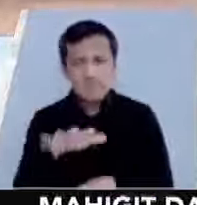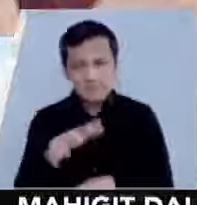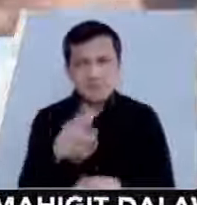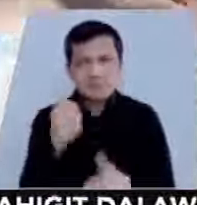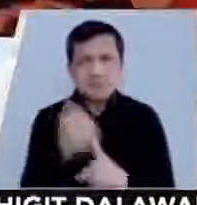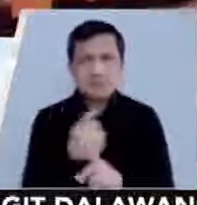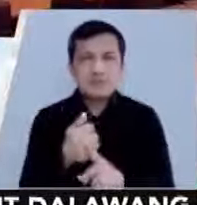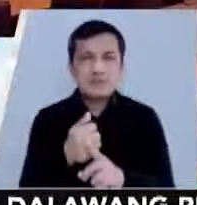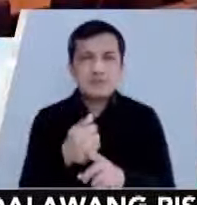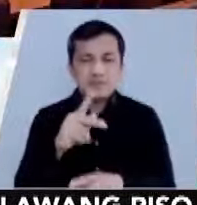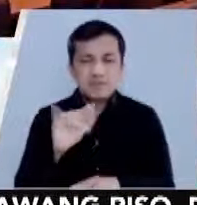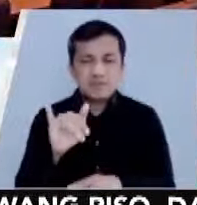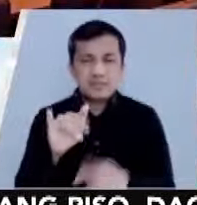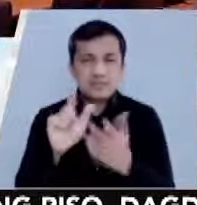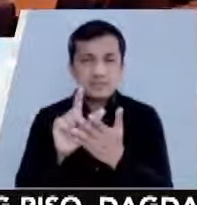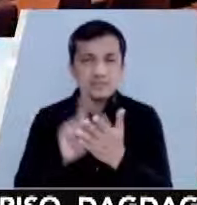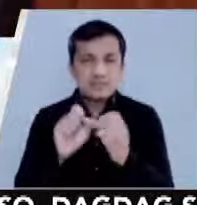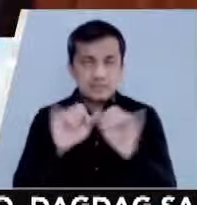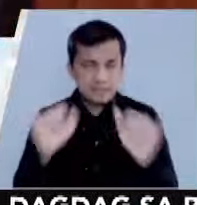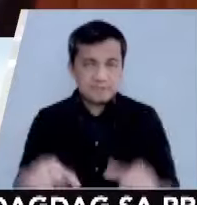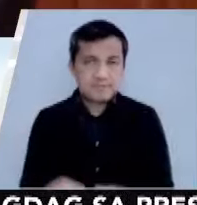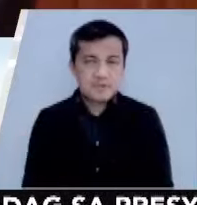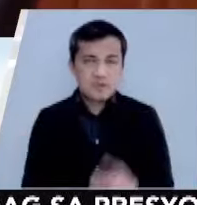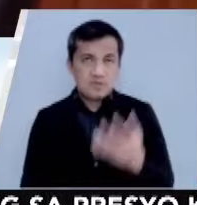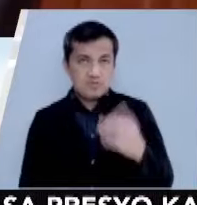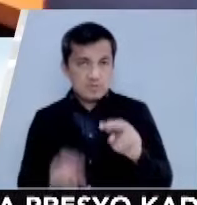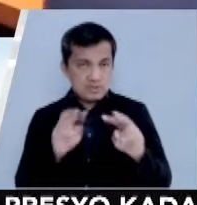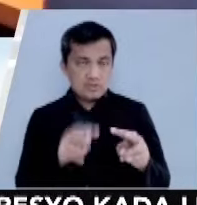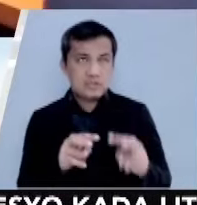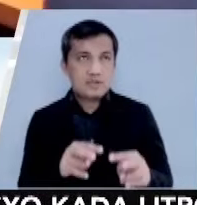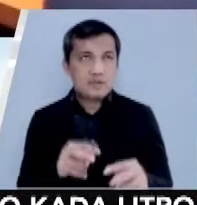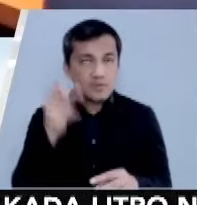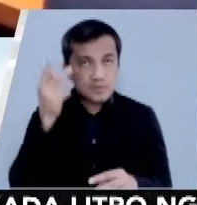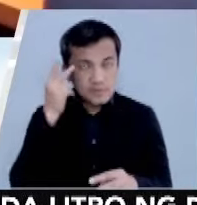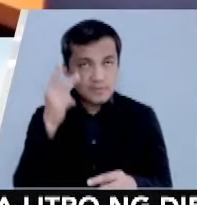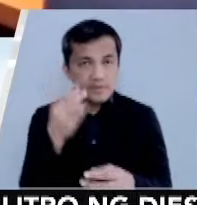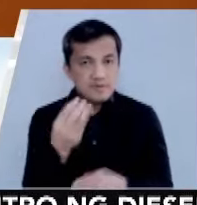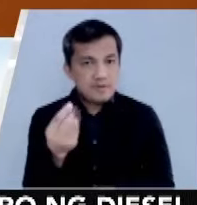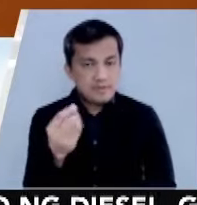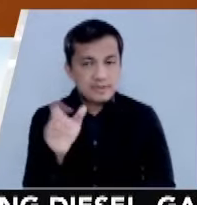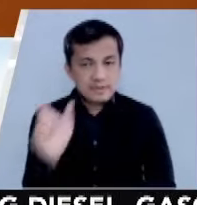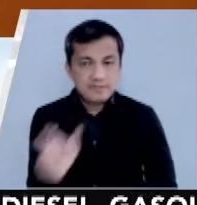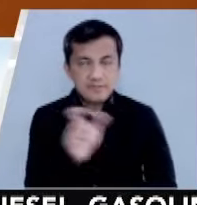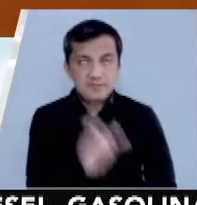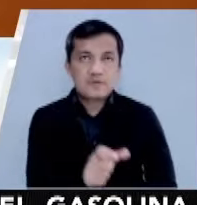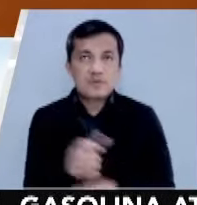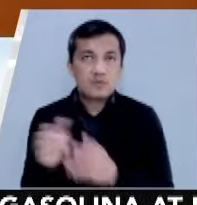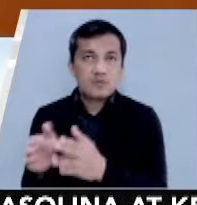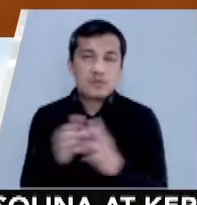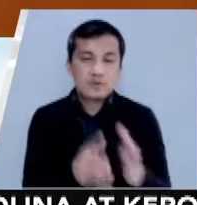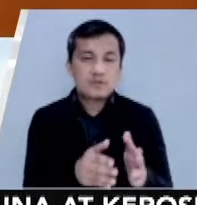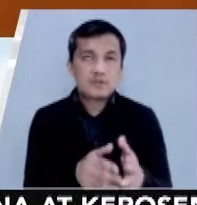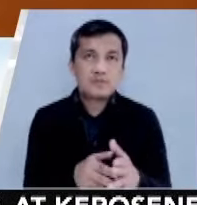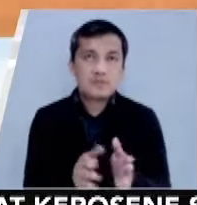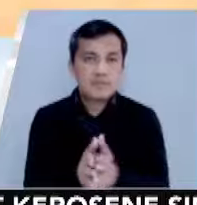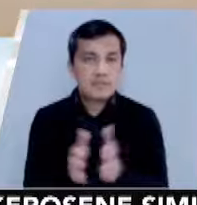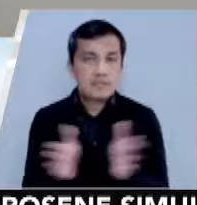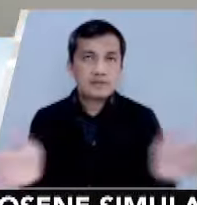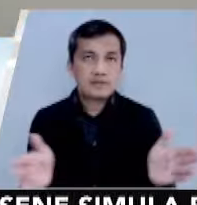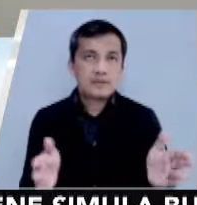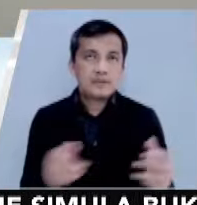bansa. Dahil nakita ito ng mga politiko o mapeperang individual na paraan para mapalawak ang kanilang